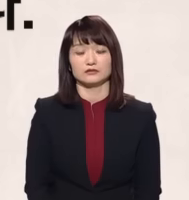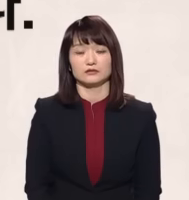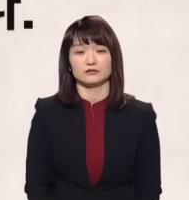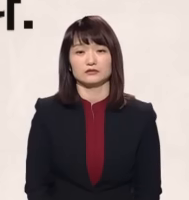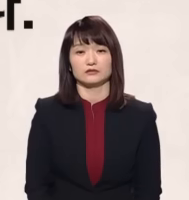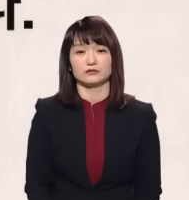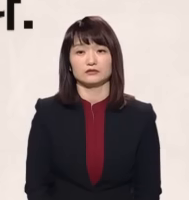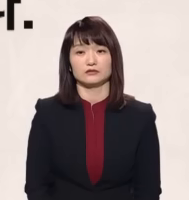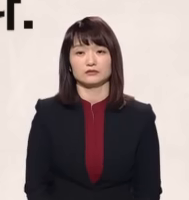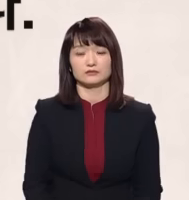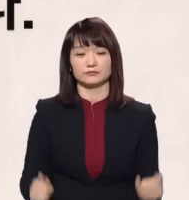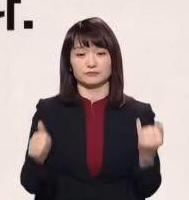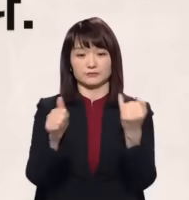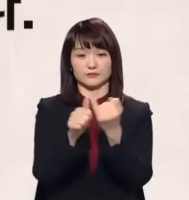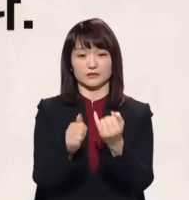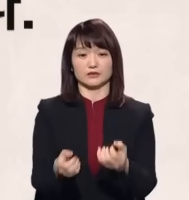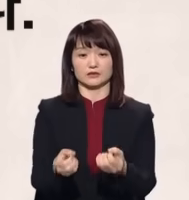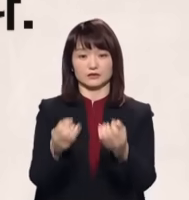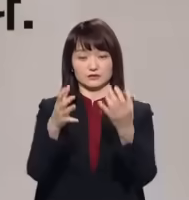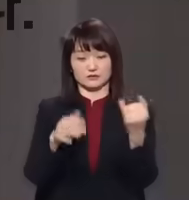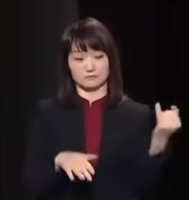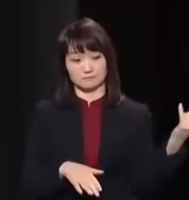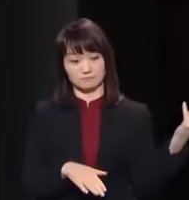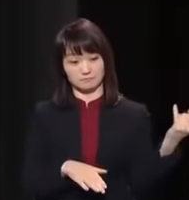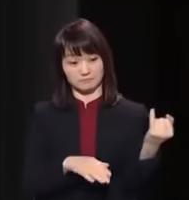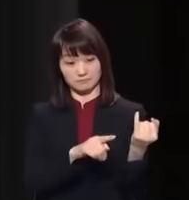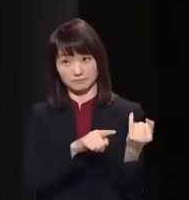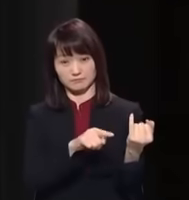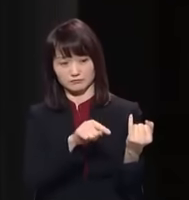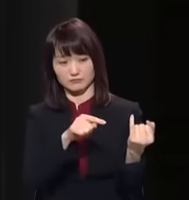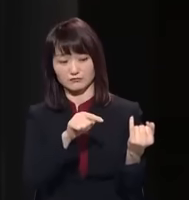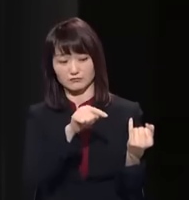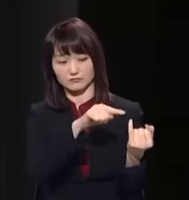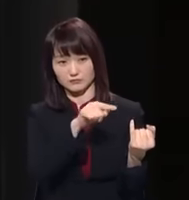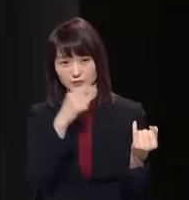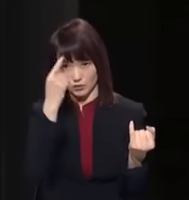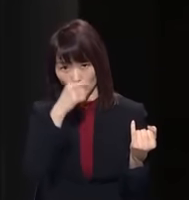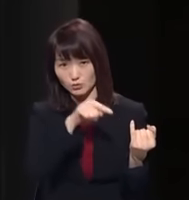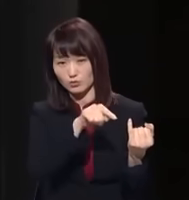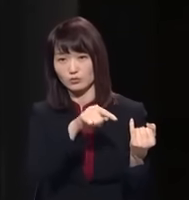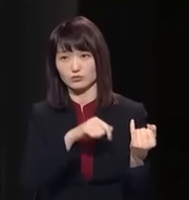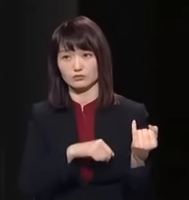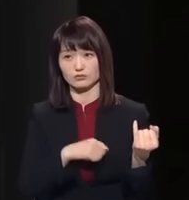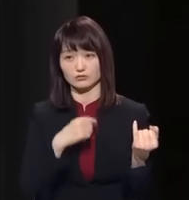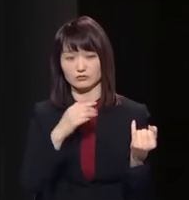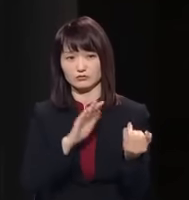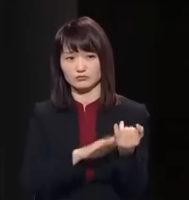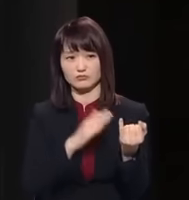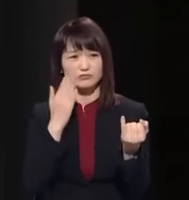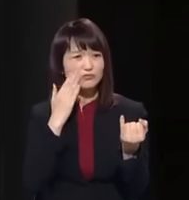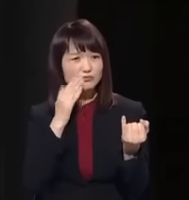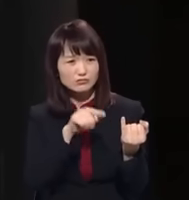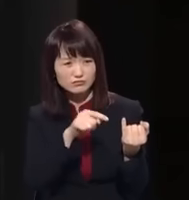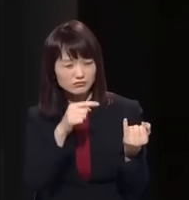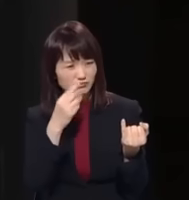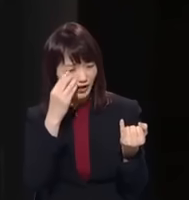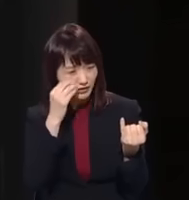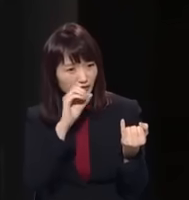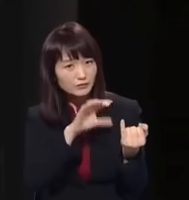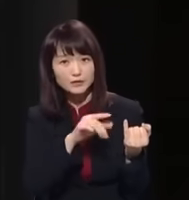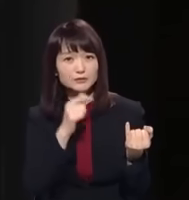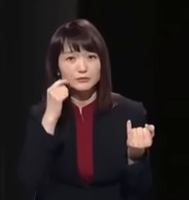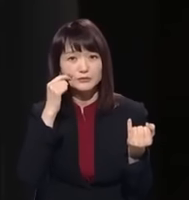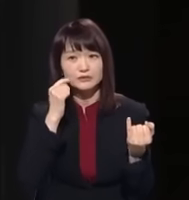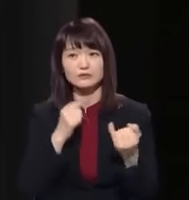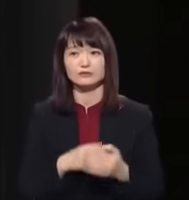그 식장에 입장해야 되는 신부에게, 야, 너 자연아, 너 지금 화장 진짜 이상해, 뭐 이런 얘기를 할 수도 없잖아요.